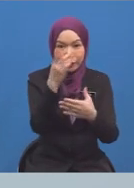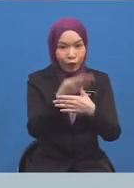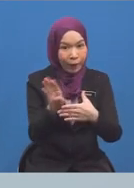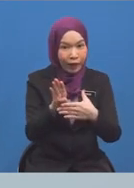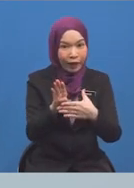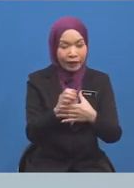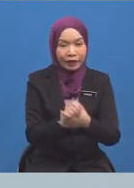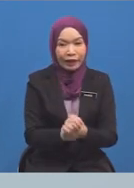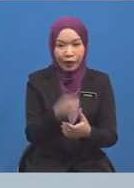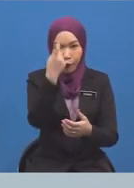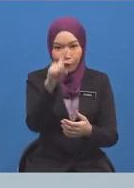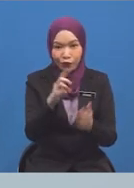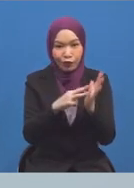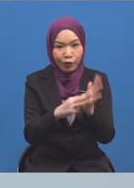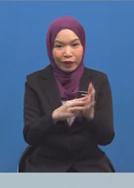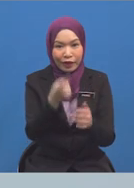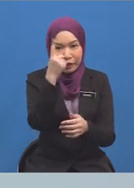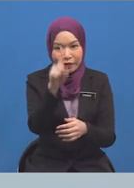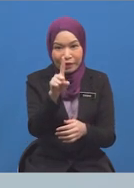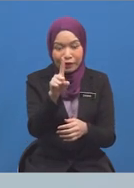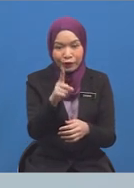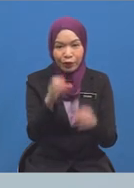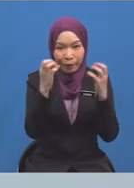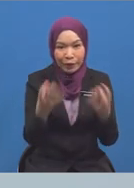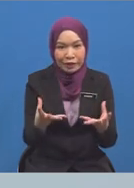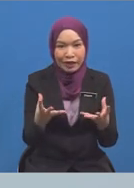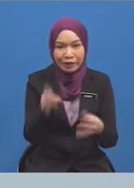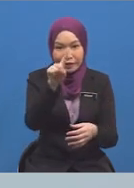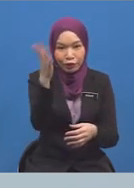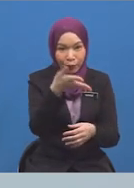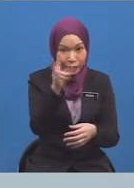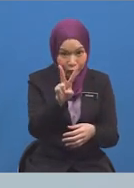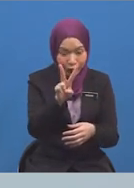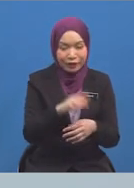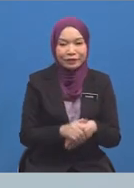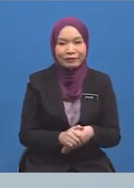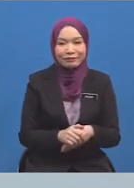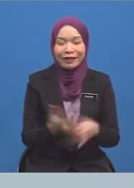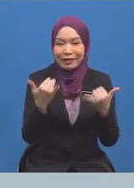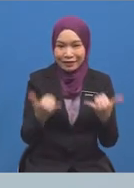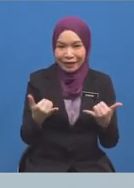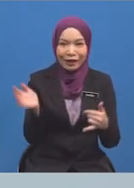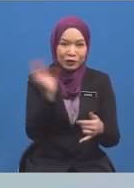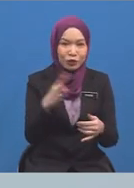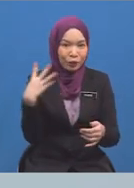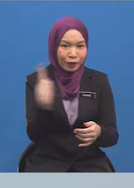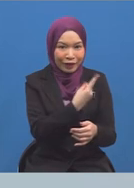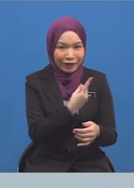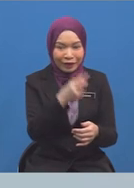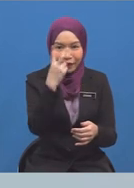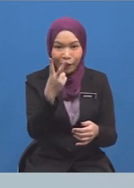bagi mewakili pecahan 1/2 sekarang joong-ki terkena pasti